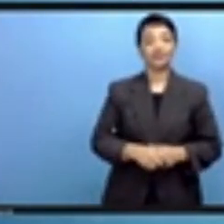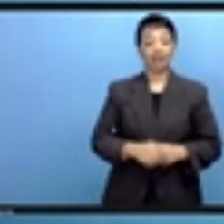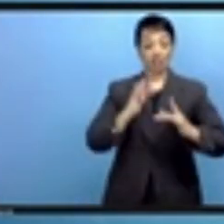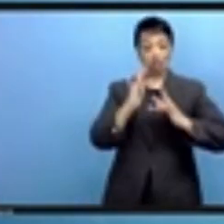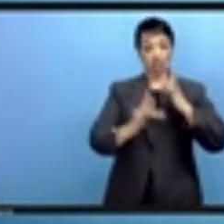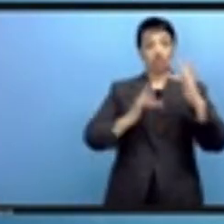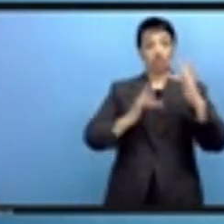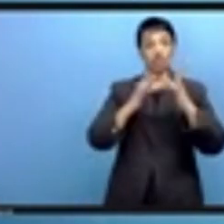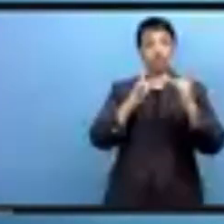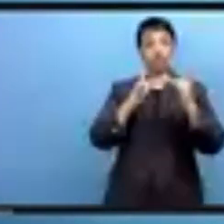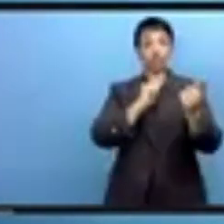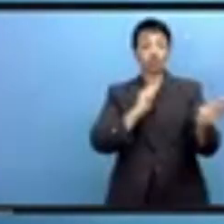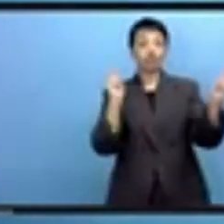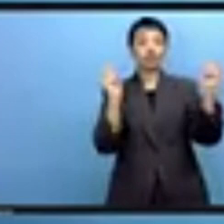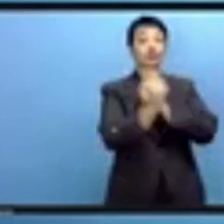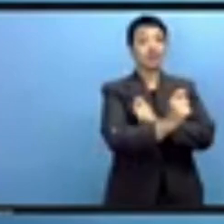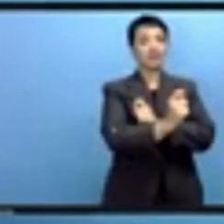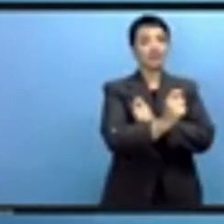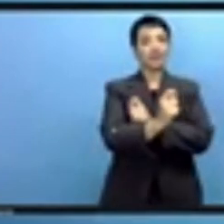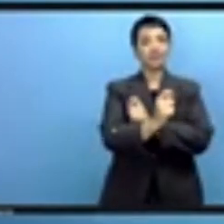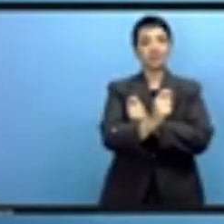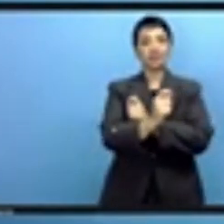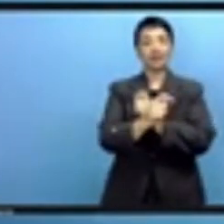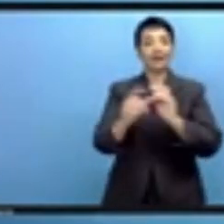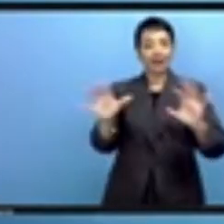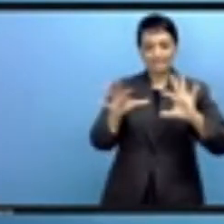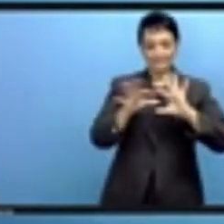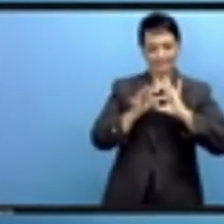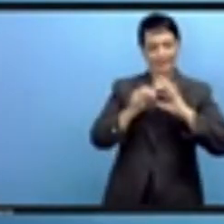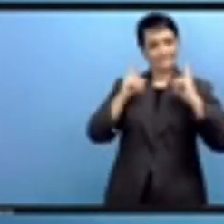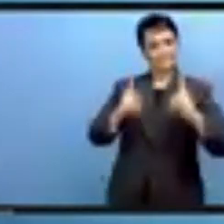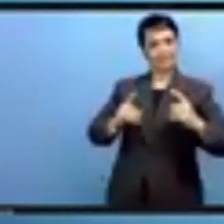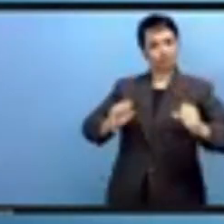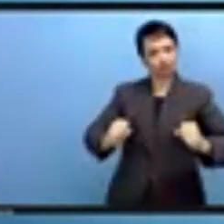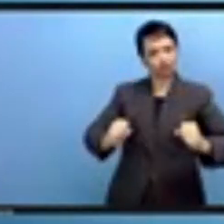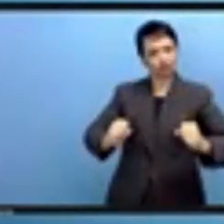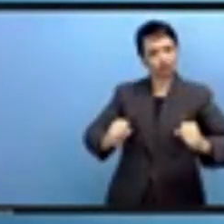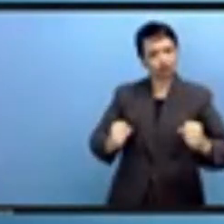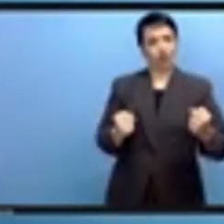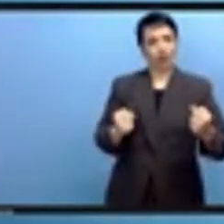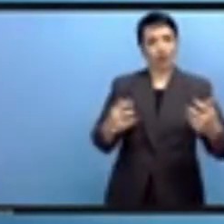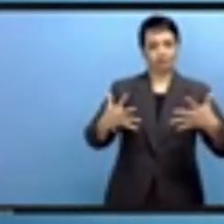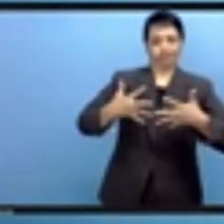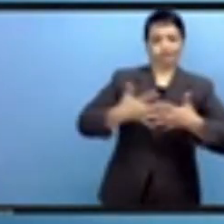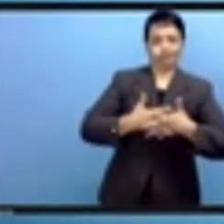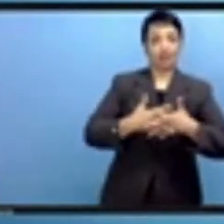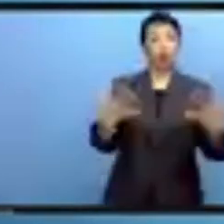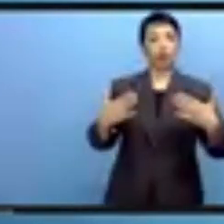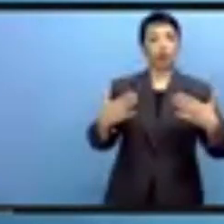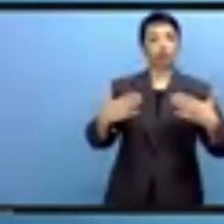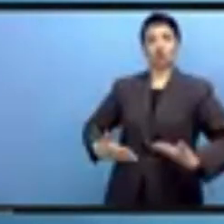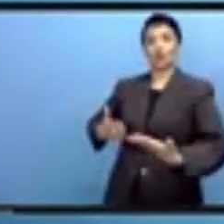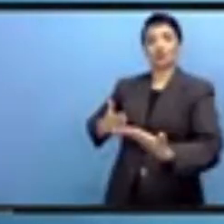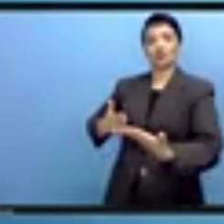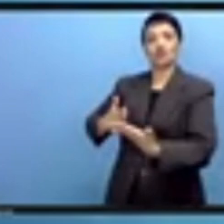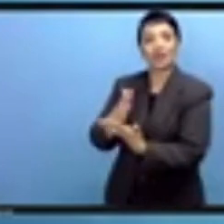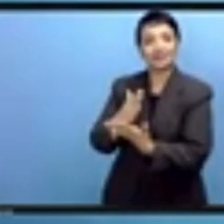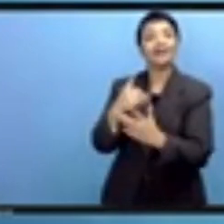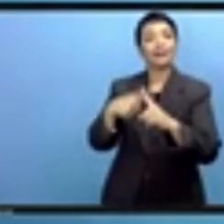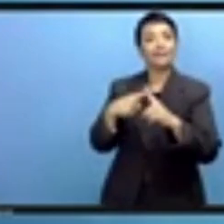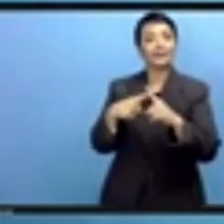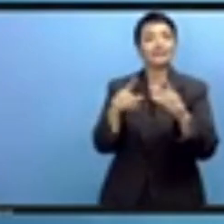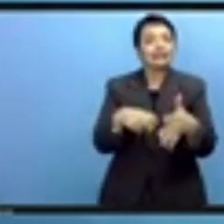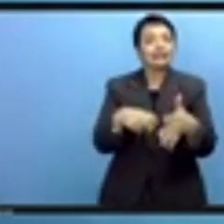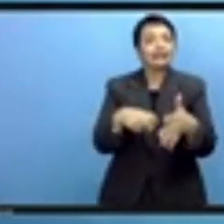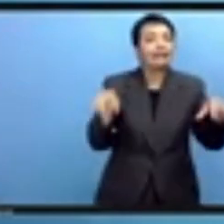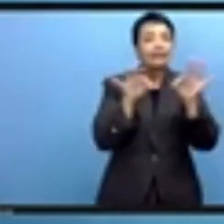那么由我们的数字化的转型的框架。那刚才我们埃塞俄比亚的总理也讲到了，我